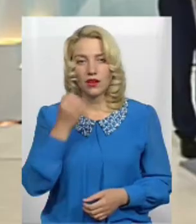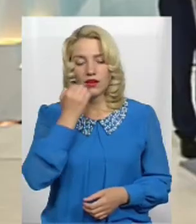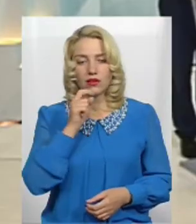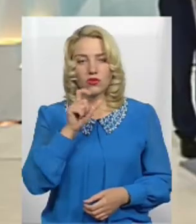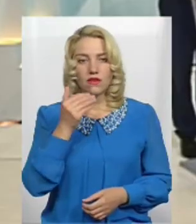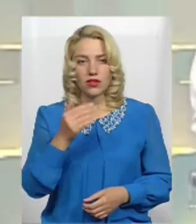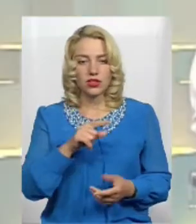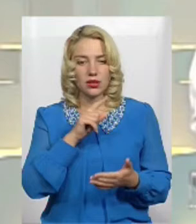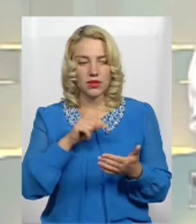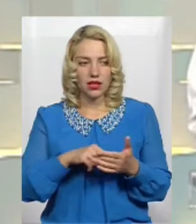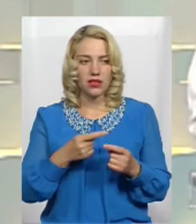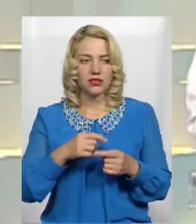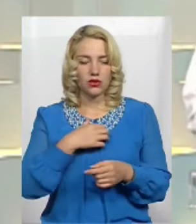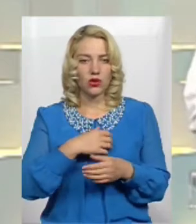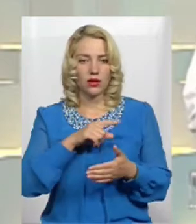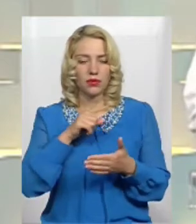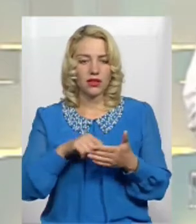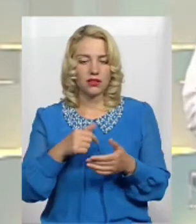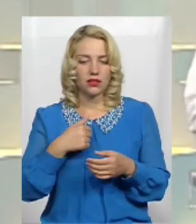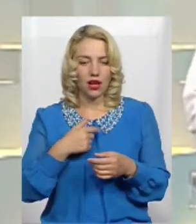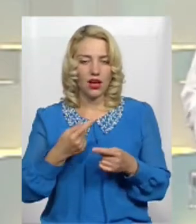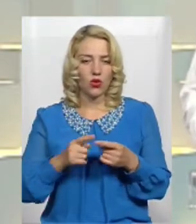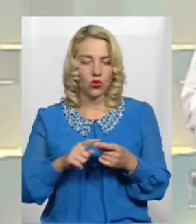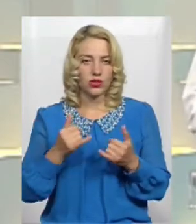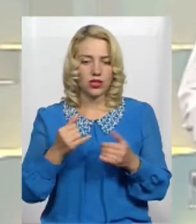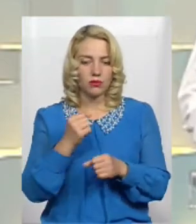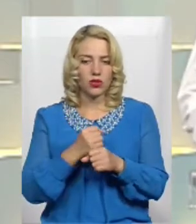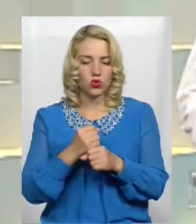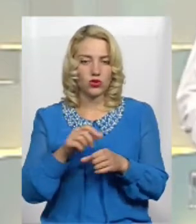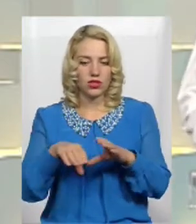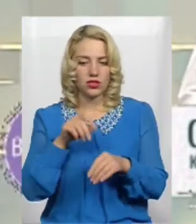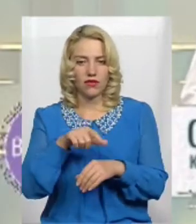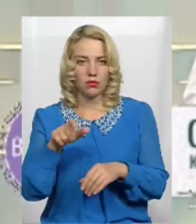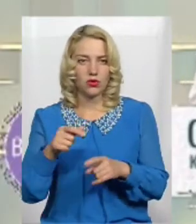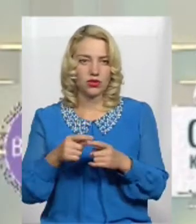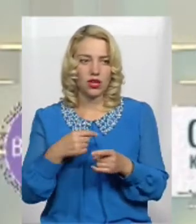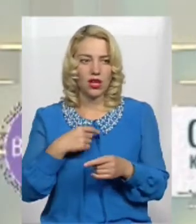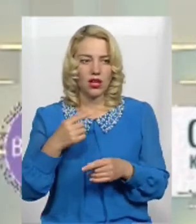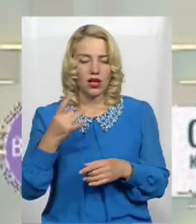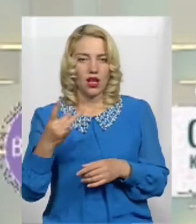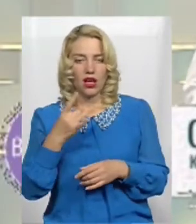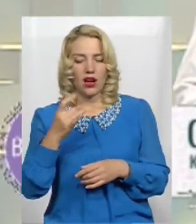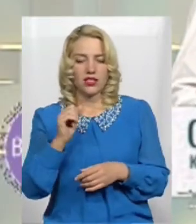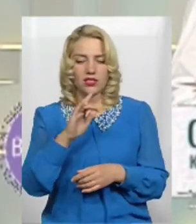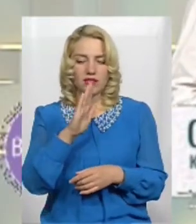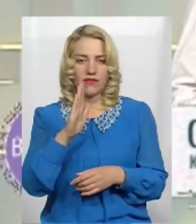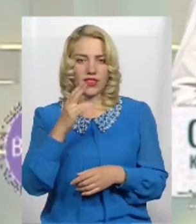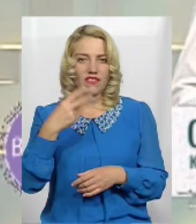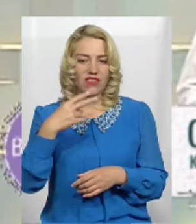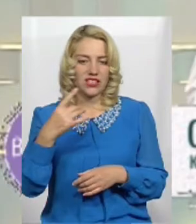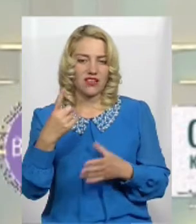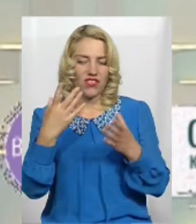Дякую за ваше запитання. Це дуже актуальне запитання. І я його зараз, працюючи з виборцями, чую, ну, мабуть, разів по 20 на